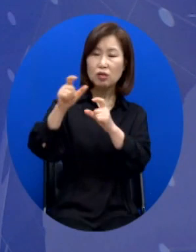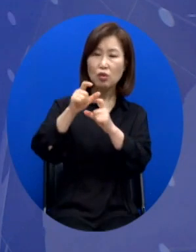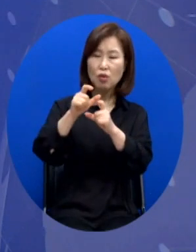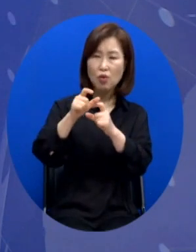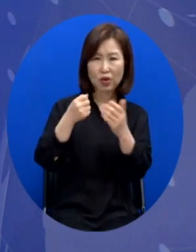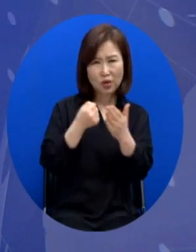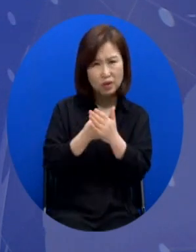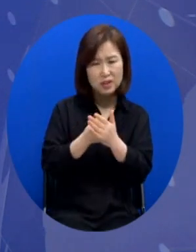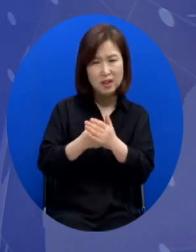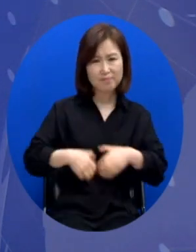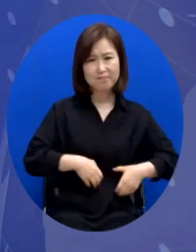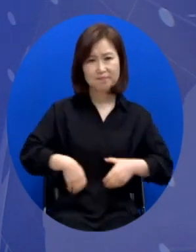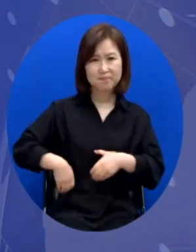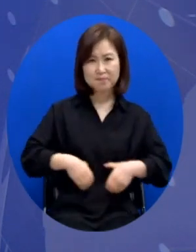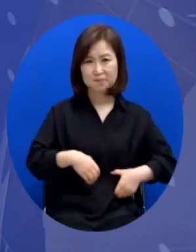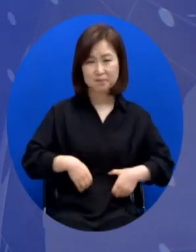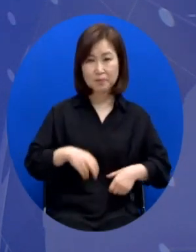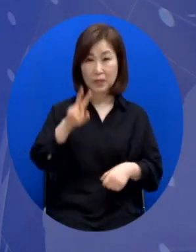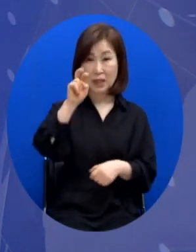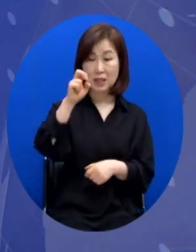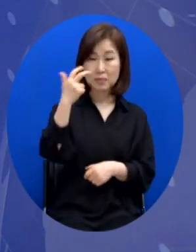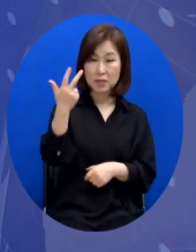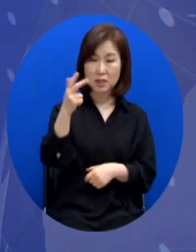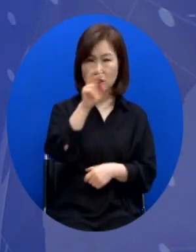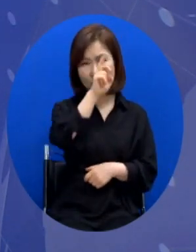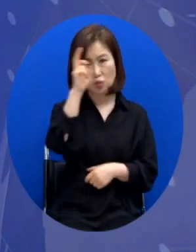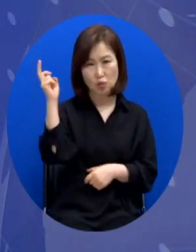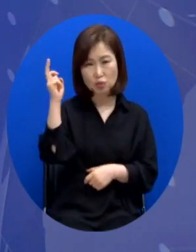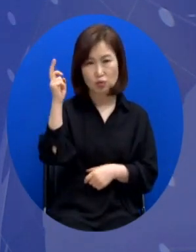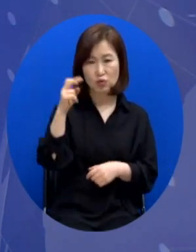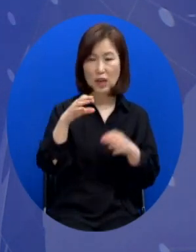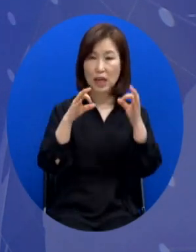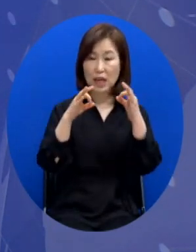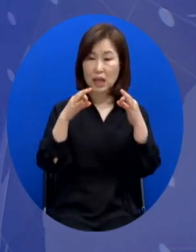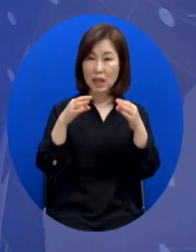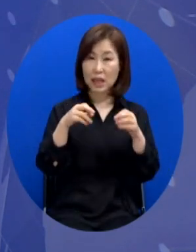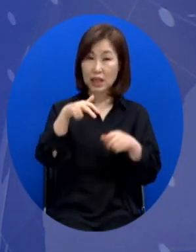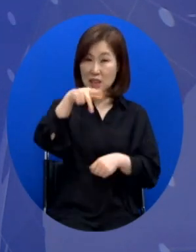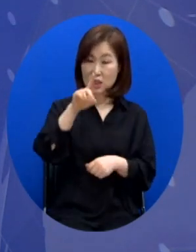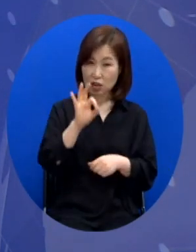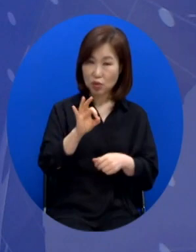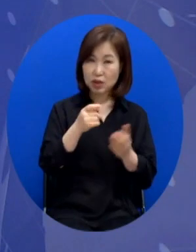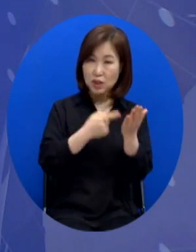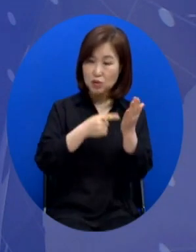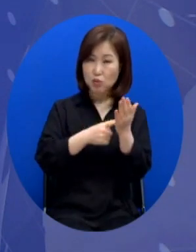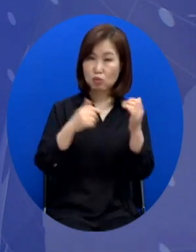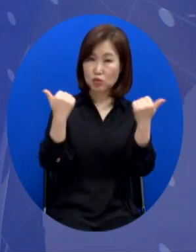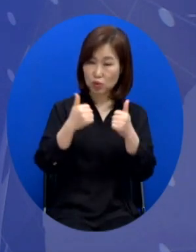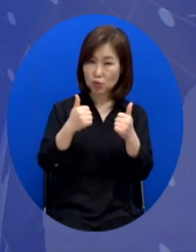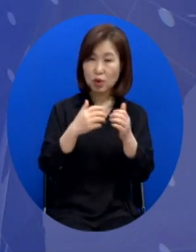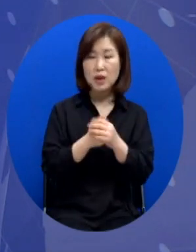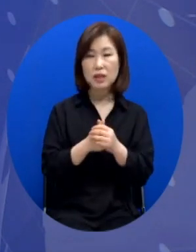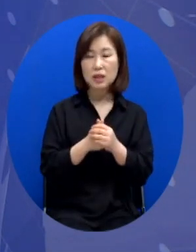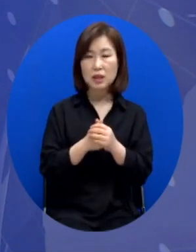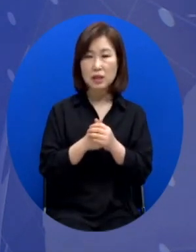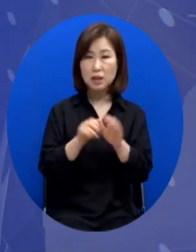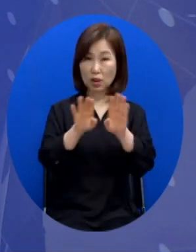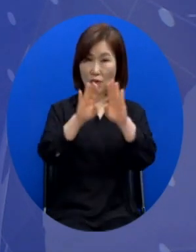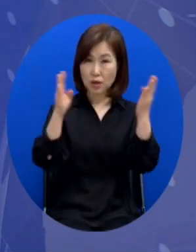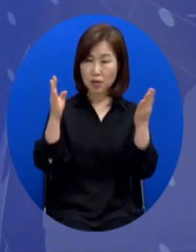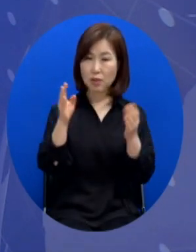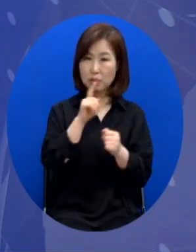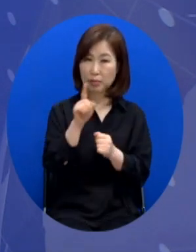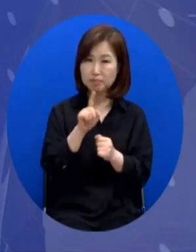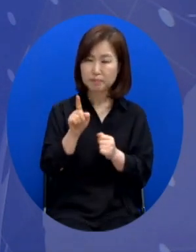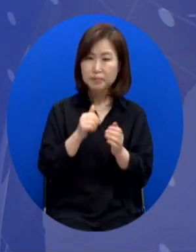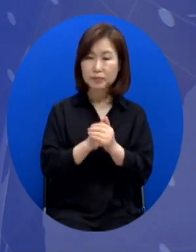하는 상황이었습니다. 네. 지난 27일 오후 정세균 국무총리의 주재로 열린 중앙재난안전대책본부 회의에서